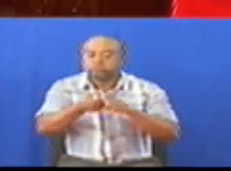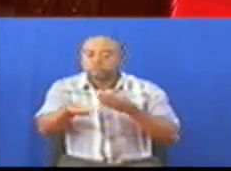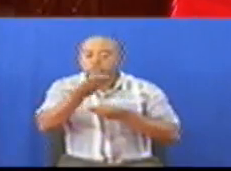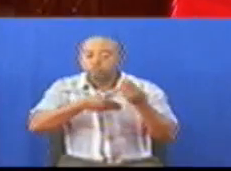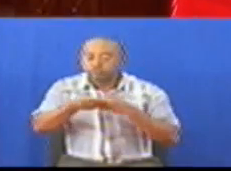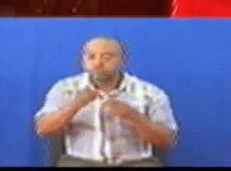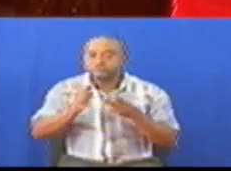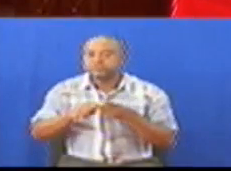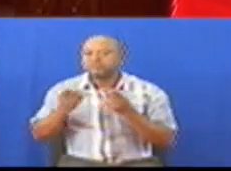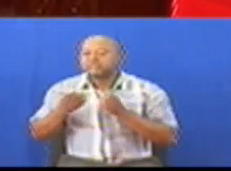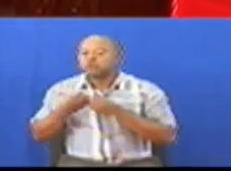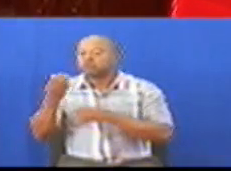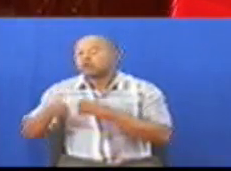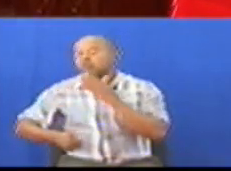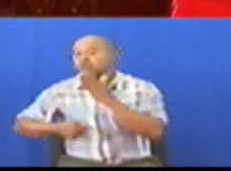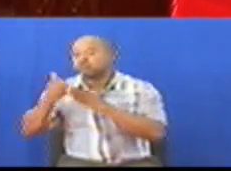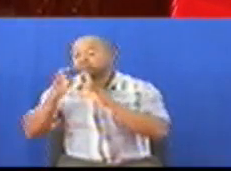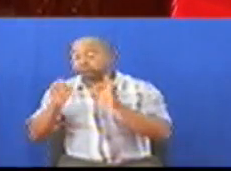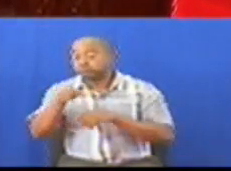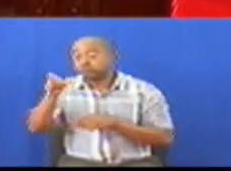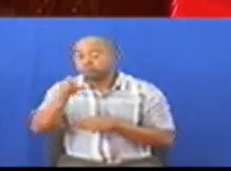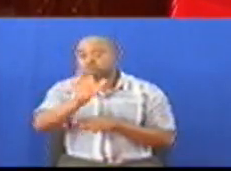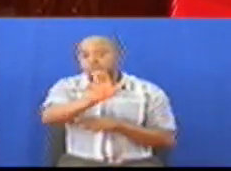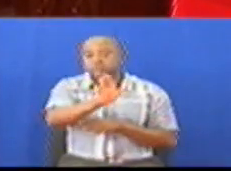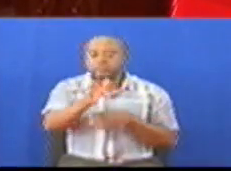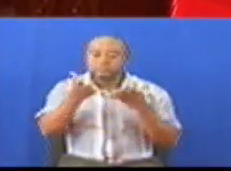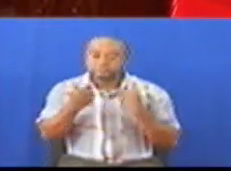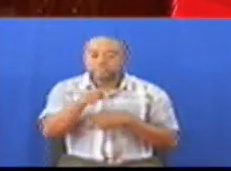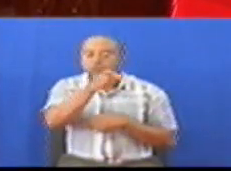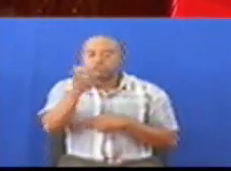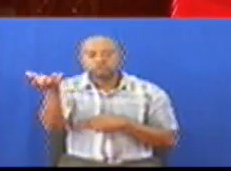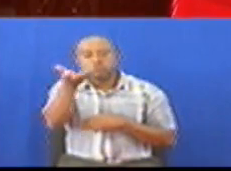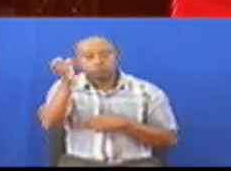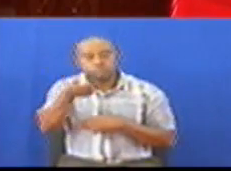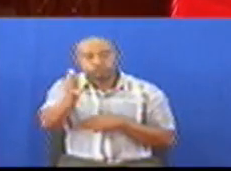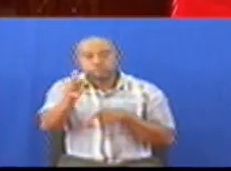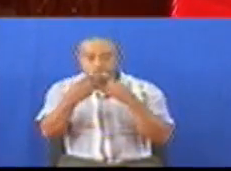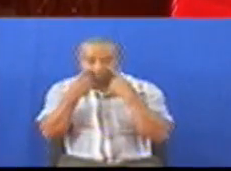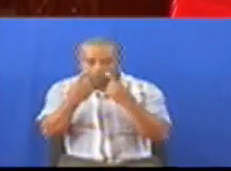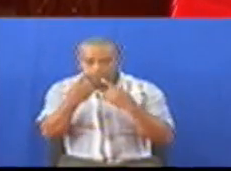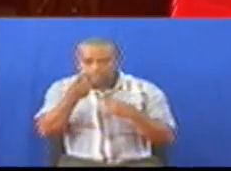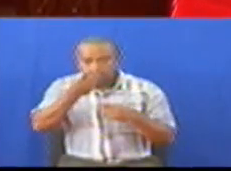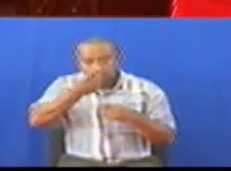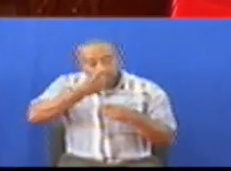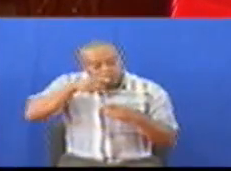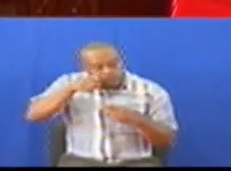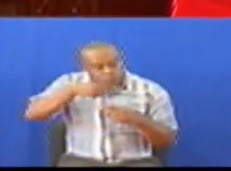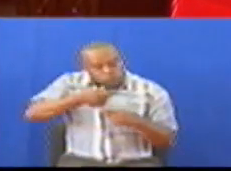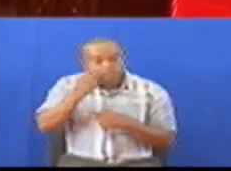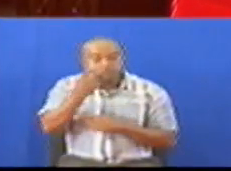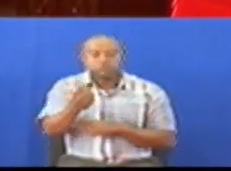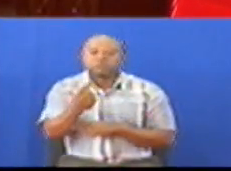kutoa uongozi uliotukuka kwa wananchi wake. Hilo wananchi wa Moshi mnaliona na sio jambo la kushawishiwa